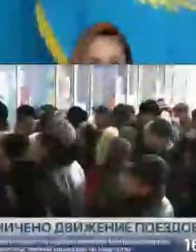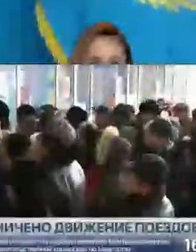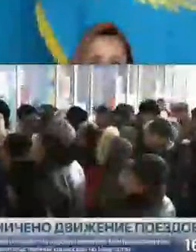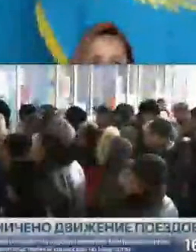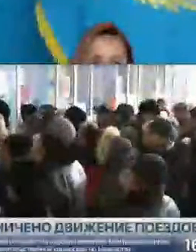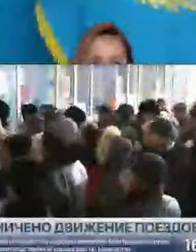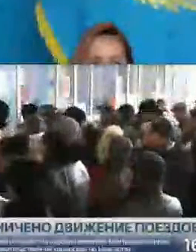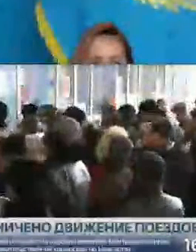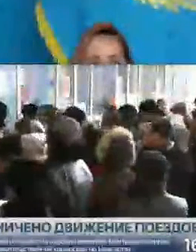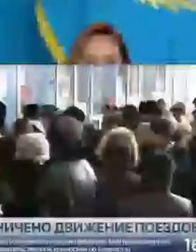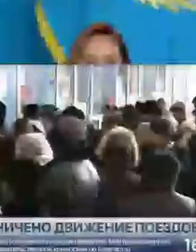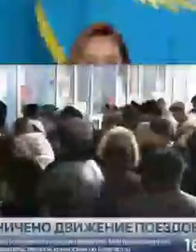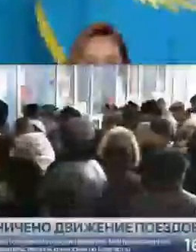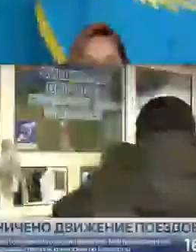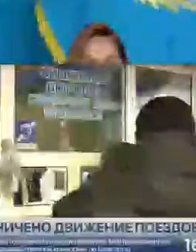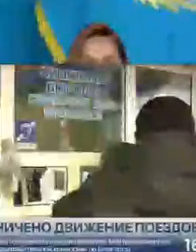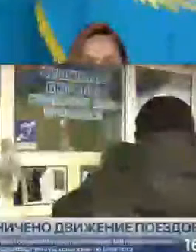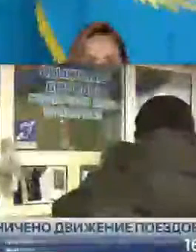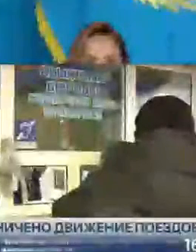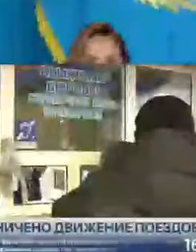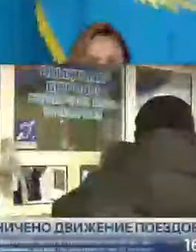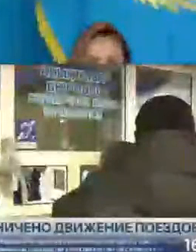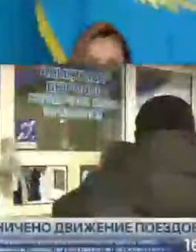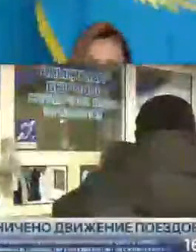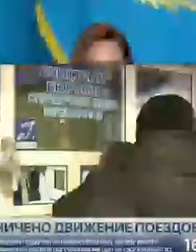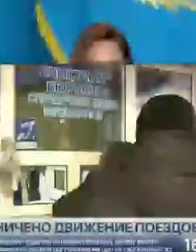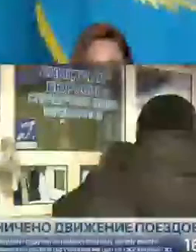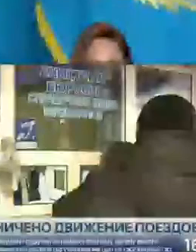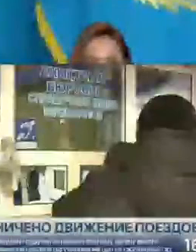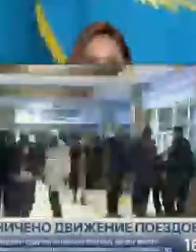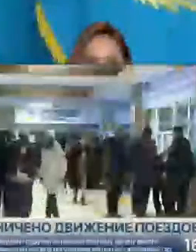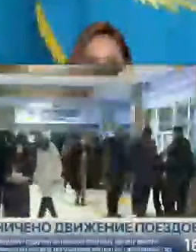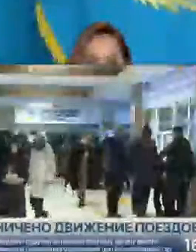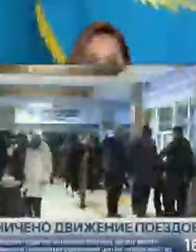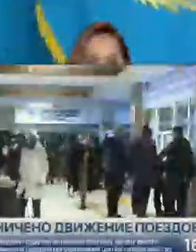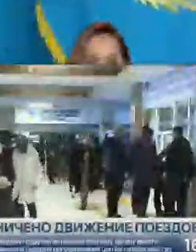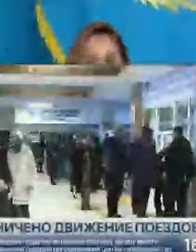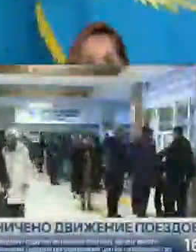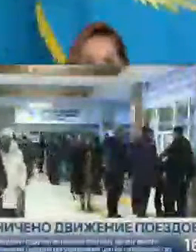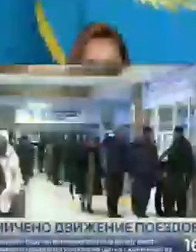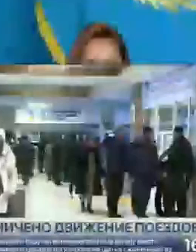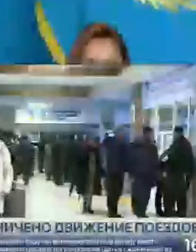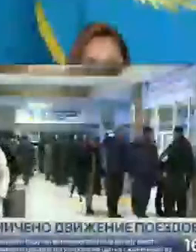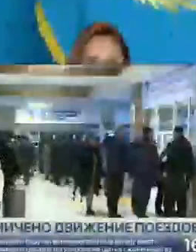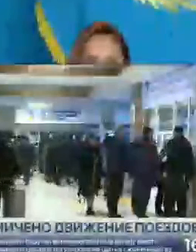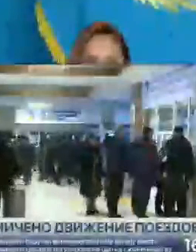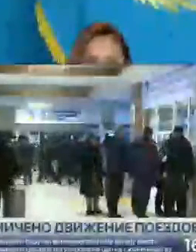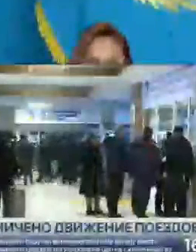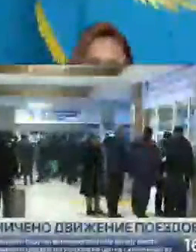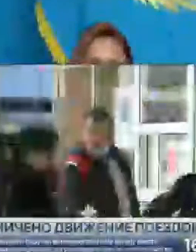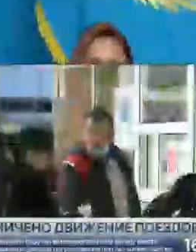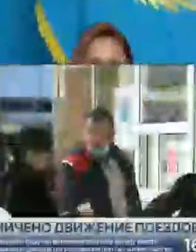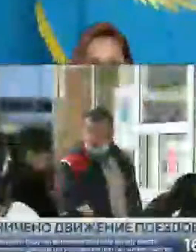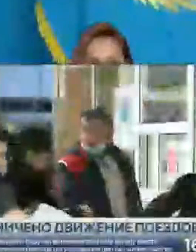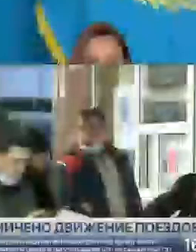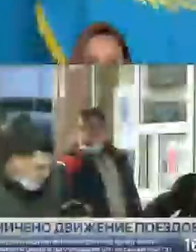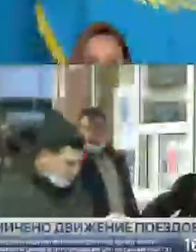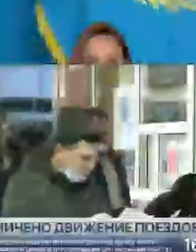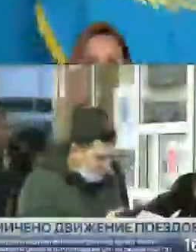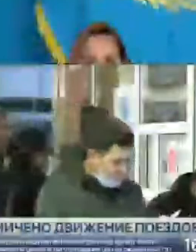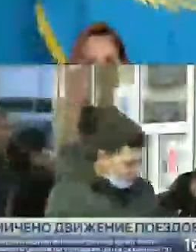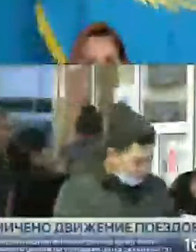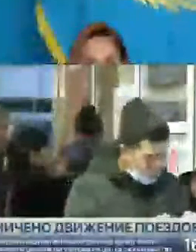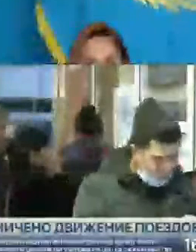жителей Алматы. И это терпеть нельзя. Помимо Алматы, обстановка накалилась и в некоторых других